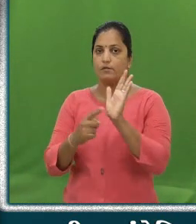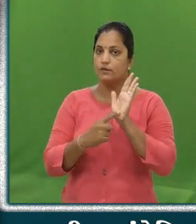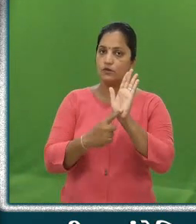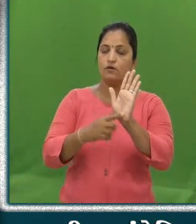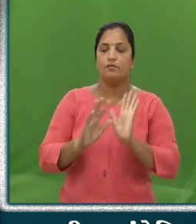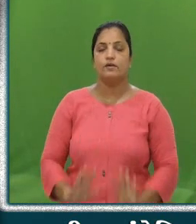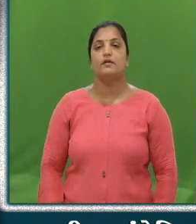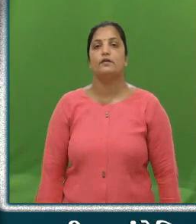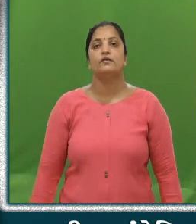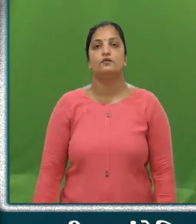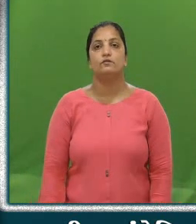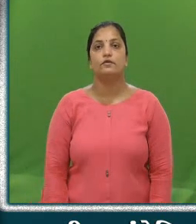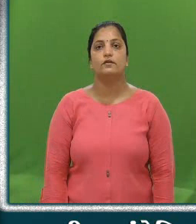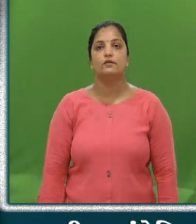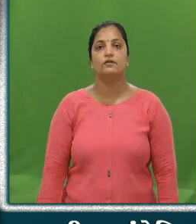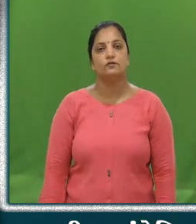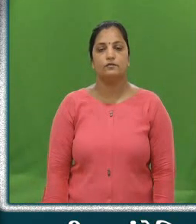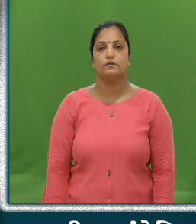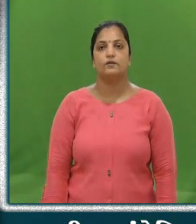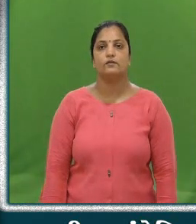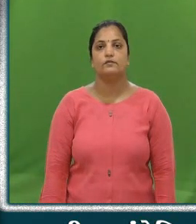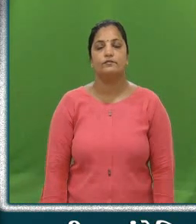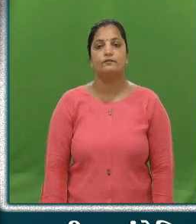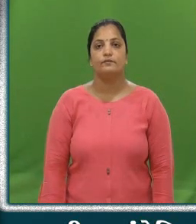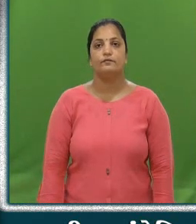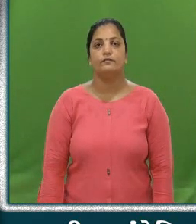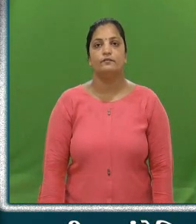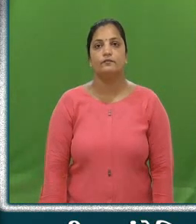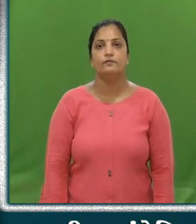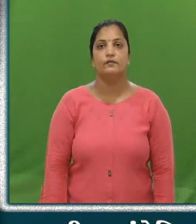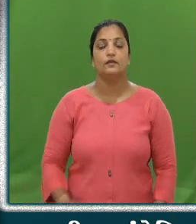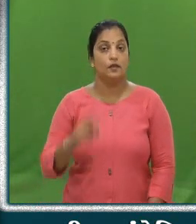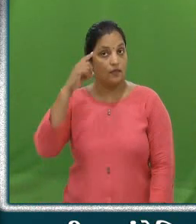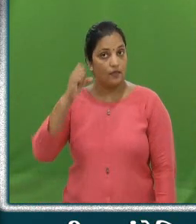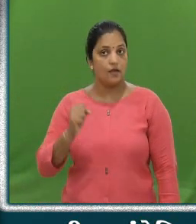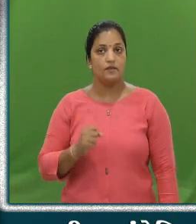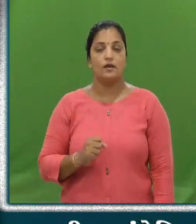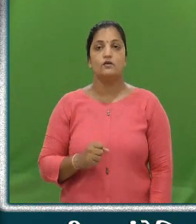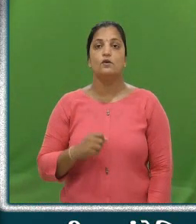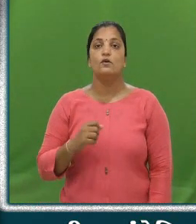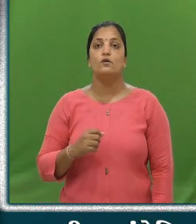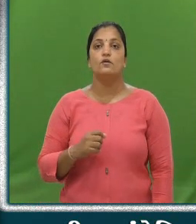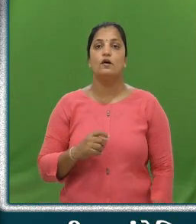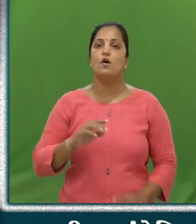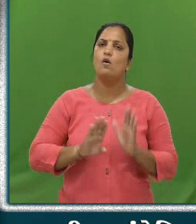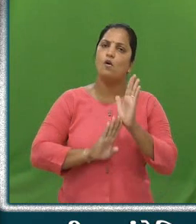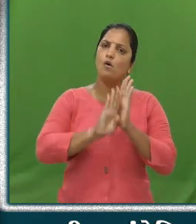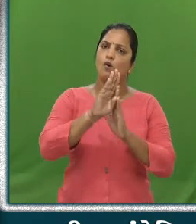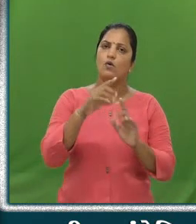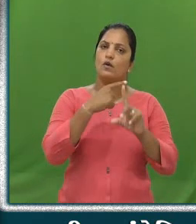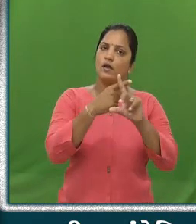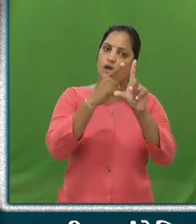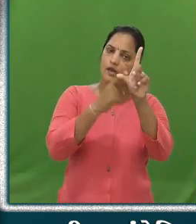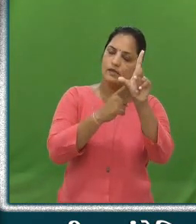બંને કેવા છે તો જોડની અંદર જોવા મળતા હોય છે યાદ રાખજો કે રંગસૂત્ર હંમેશા જે